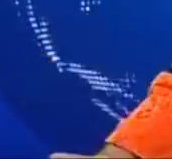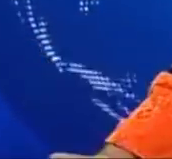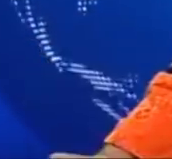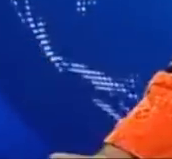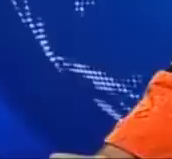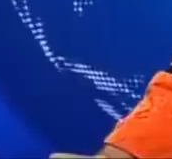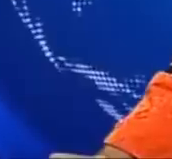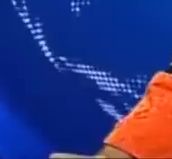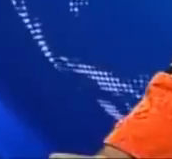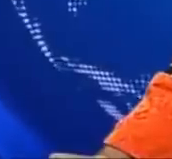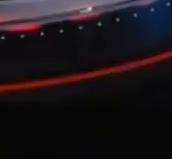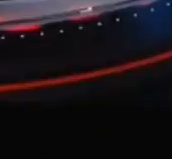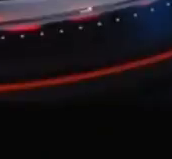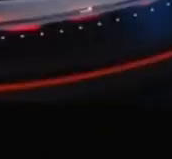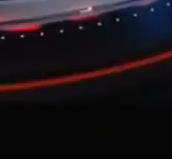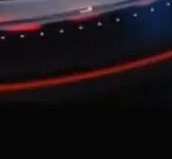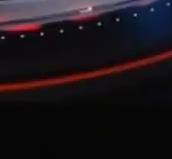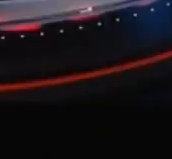au revoir